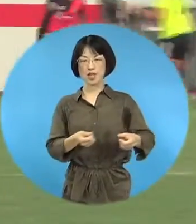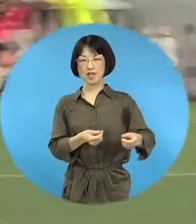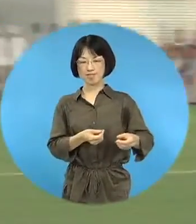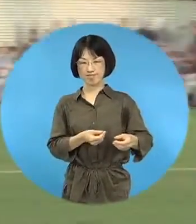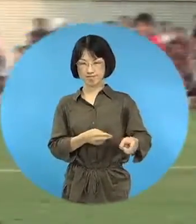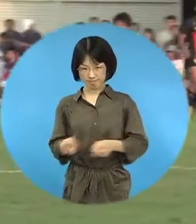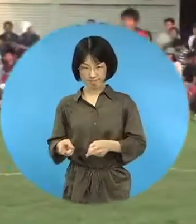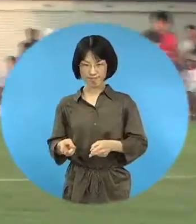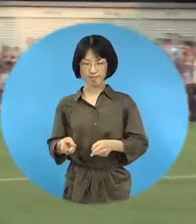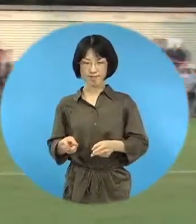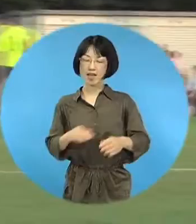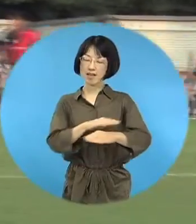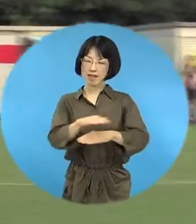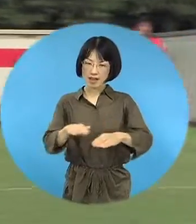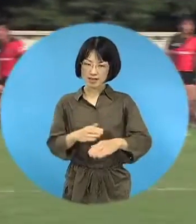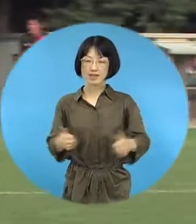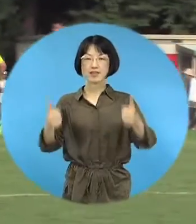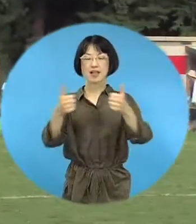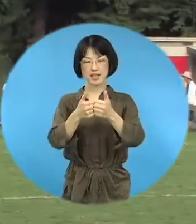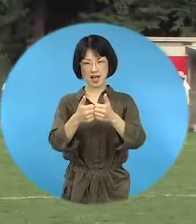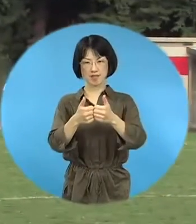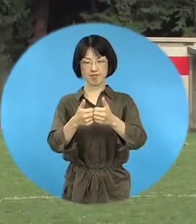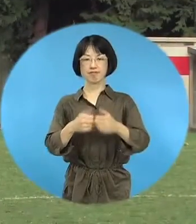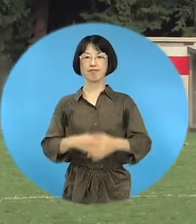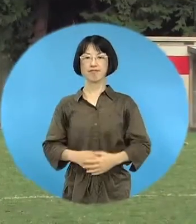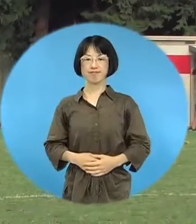ーズンの行方を占う重要な一戦です。